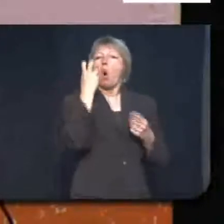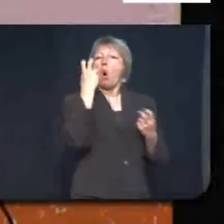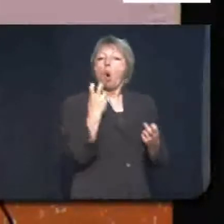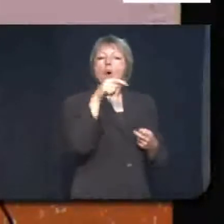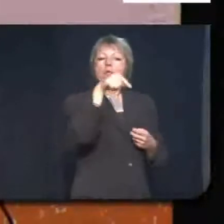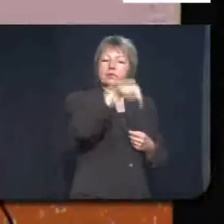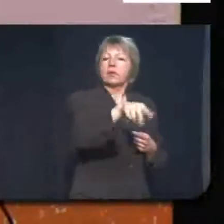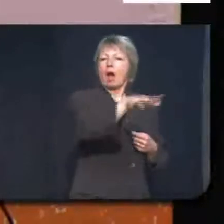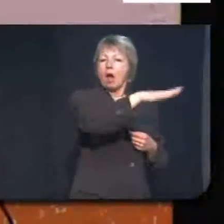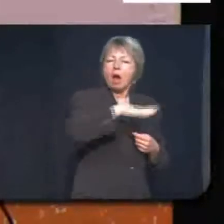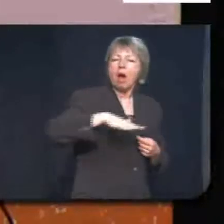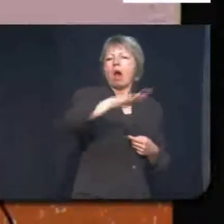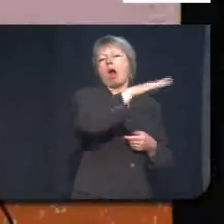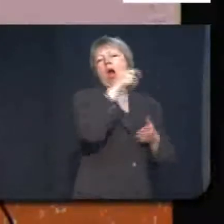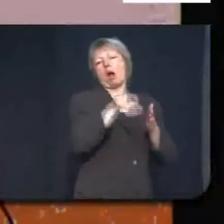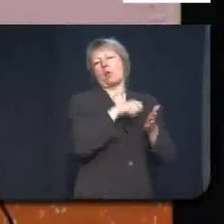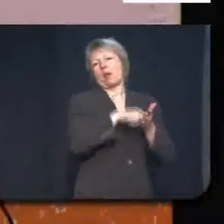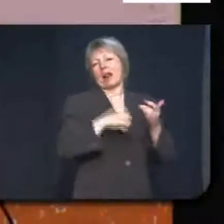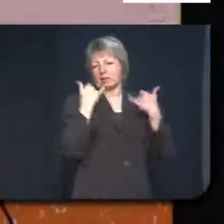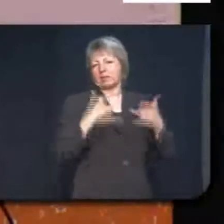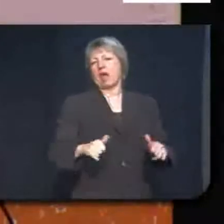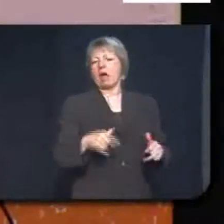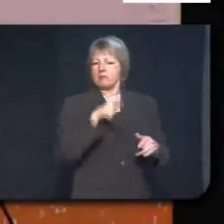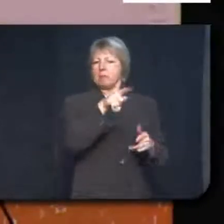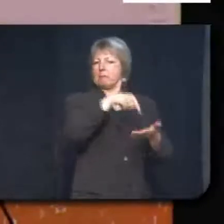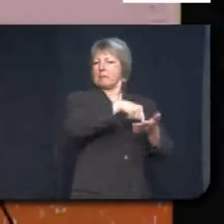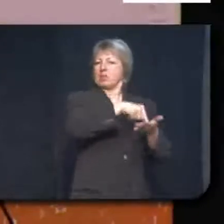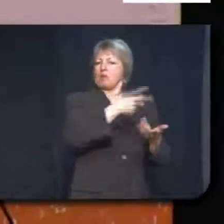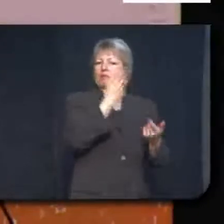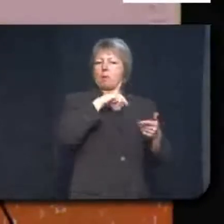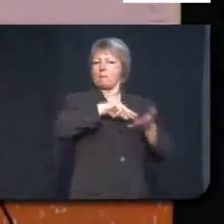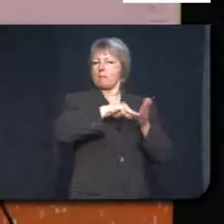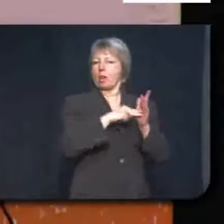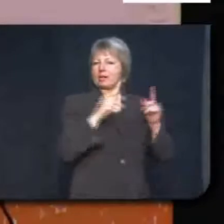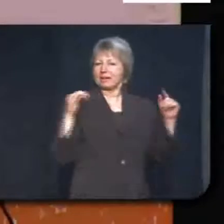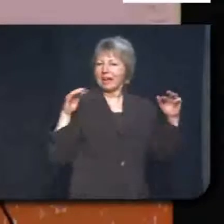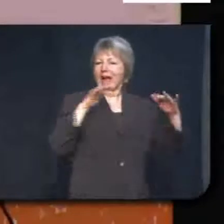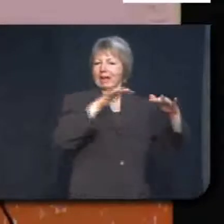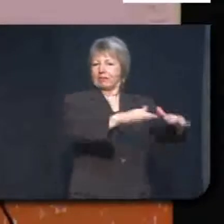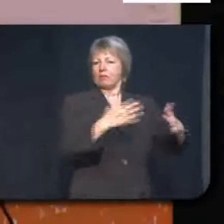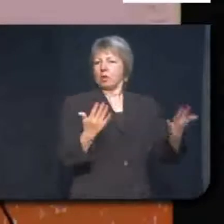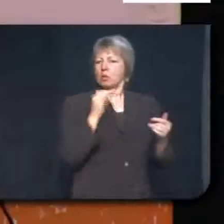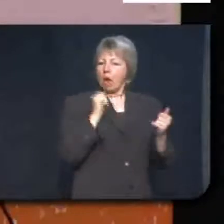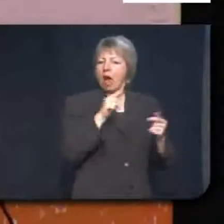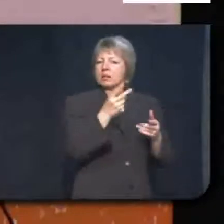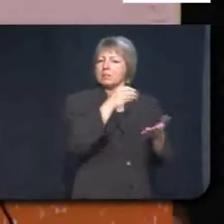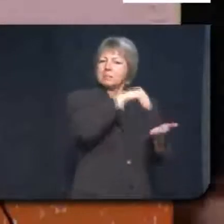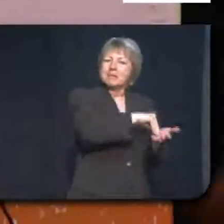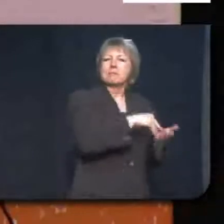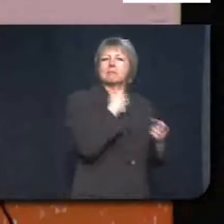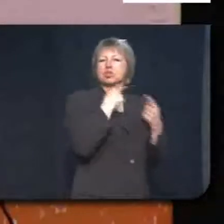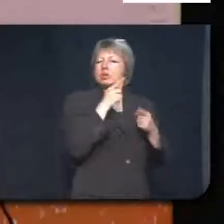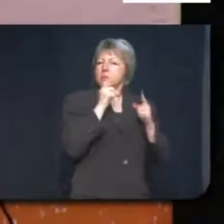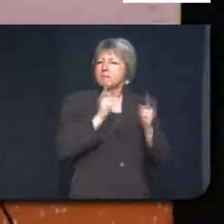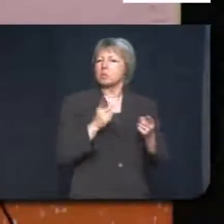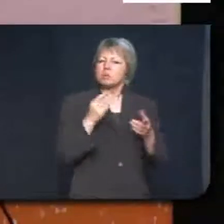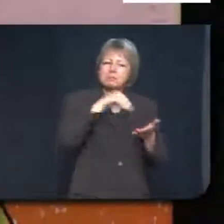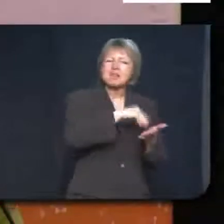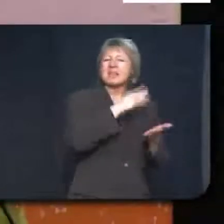dass jeder der dort lebt und von der Politik betroffen ist auch mitbestimmen kann und diese Politik mit entscheiden kann